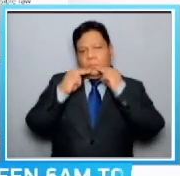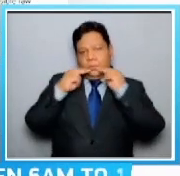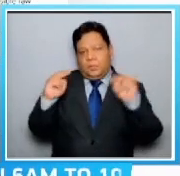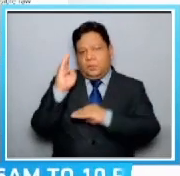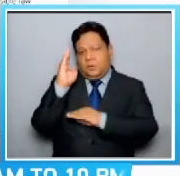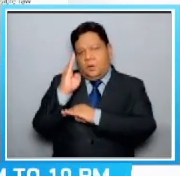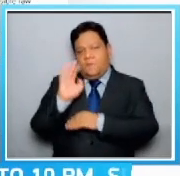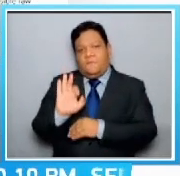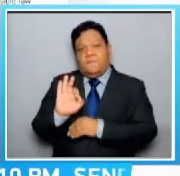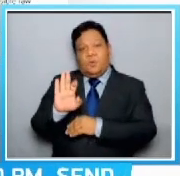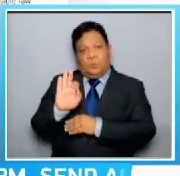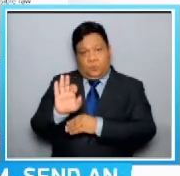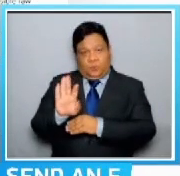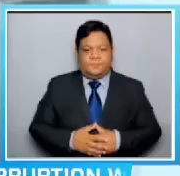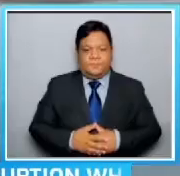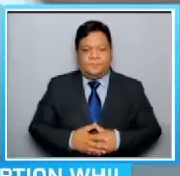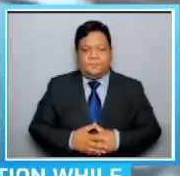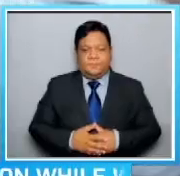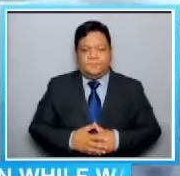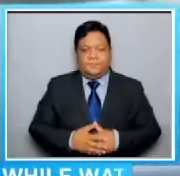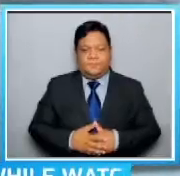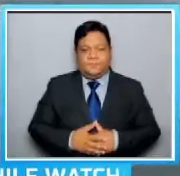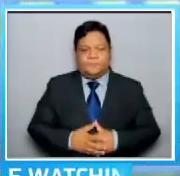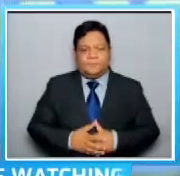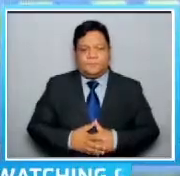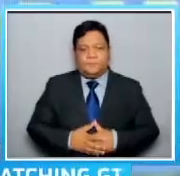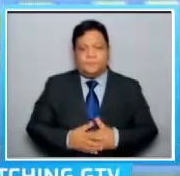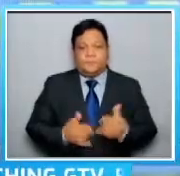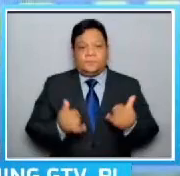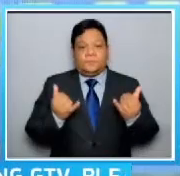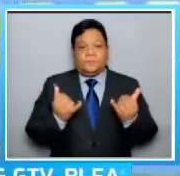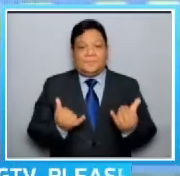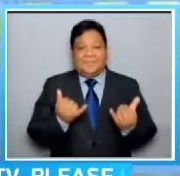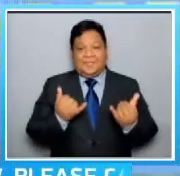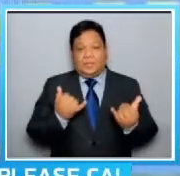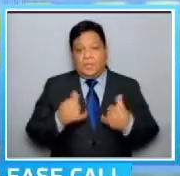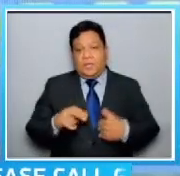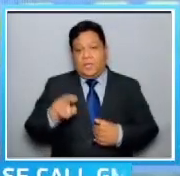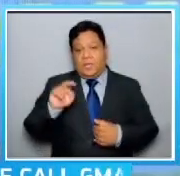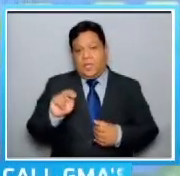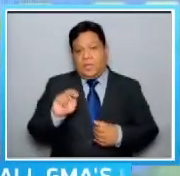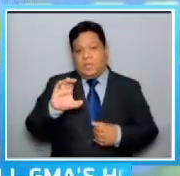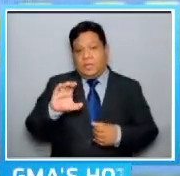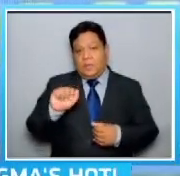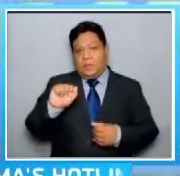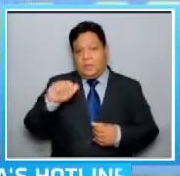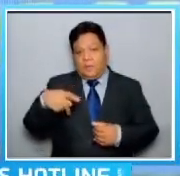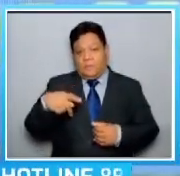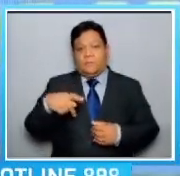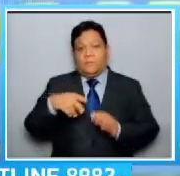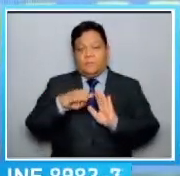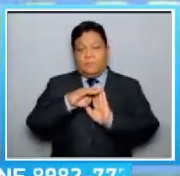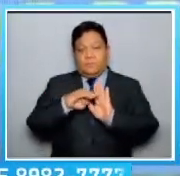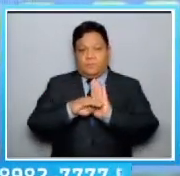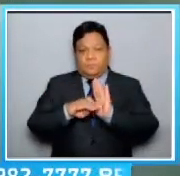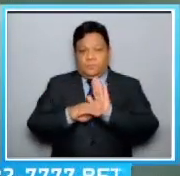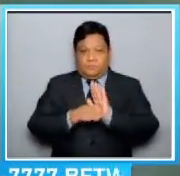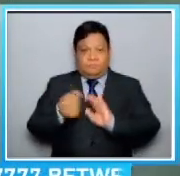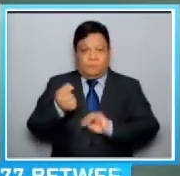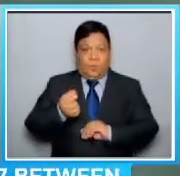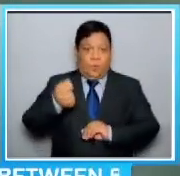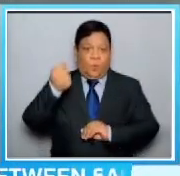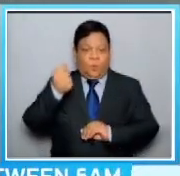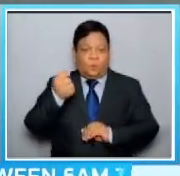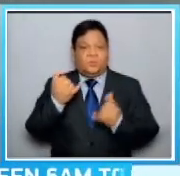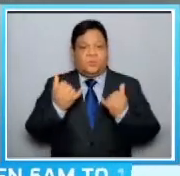page at mag-comment. Ngayong ipinatigil muna ang no-contact apprehension policy, makakausap po natin si Quezon City Legal